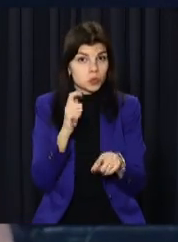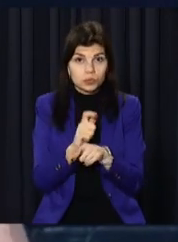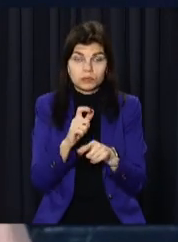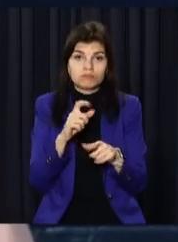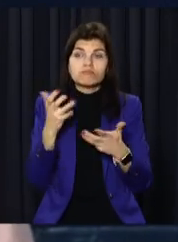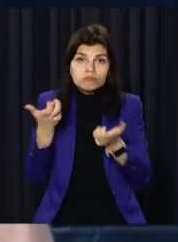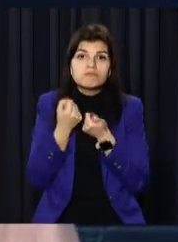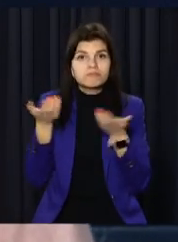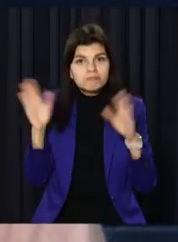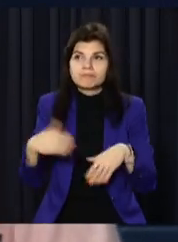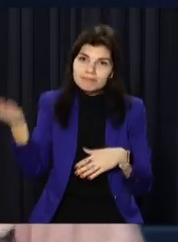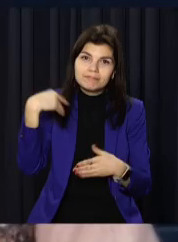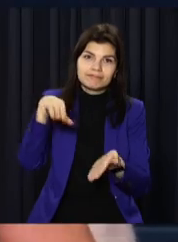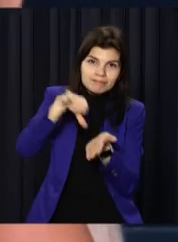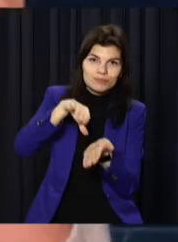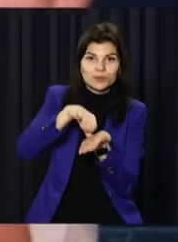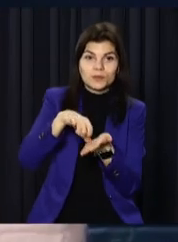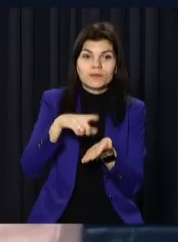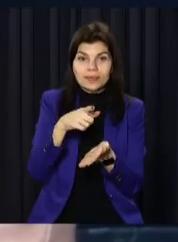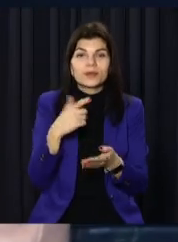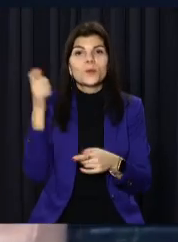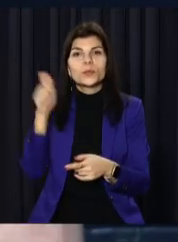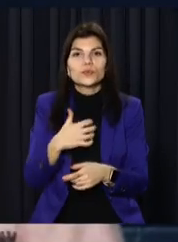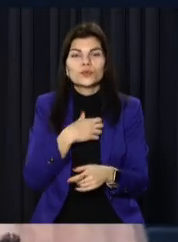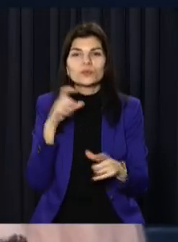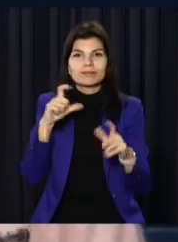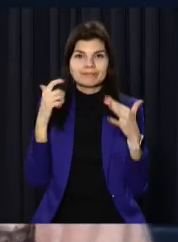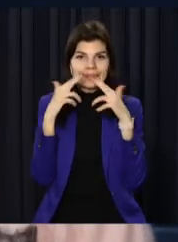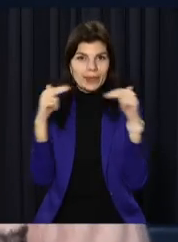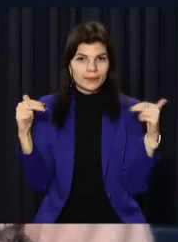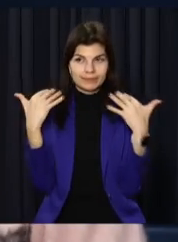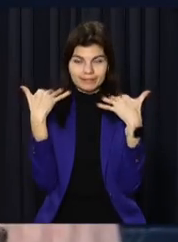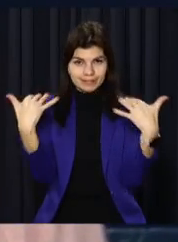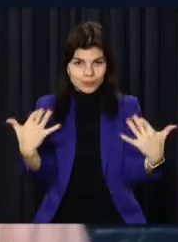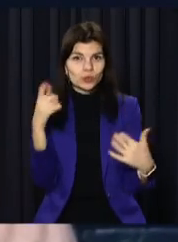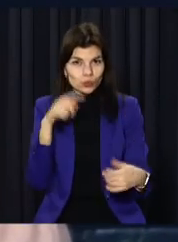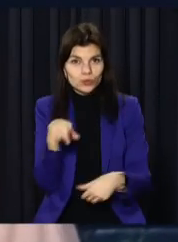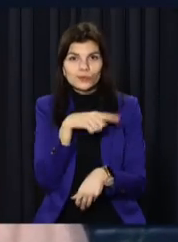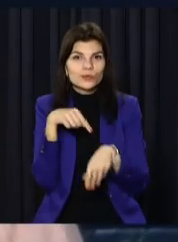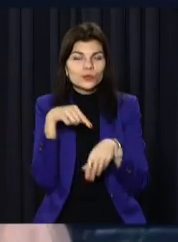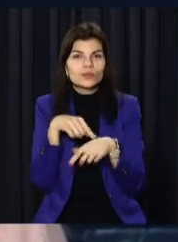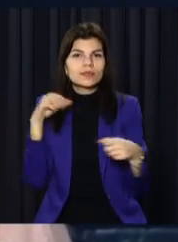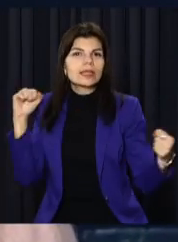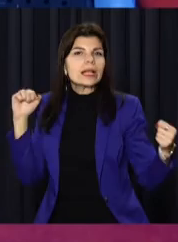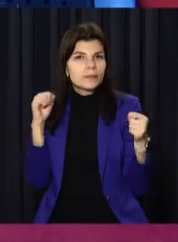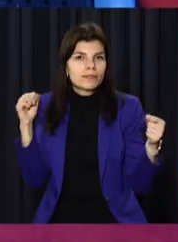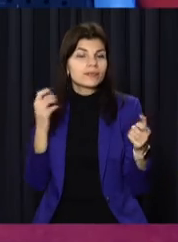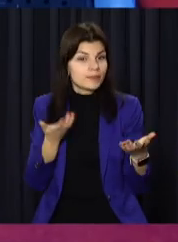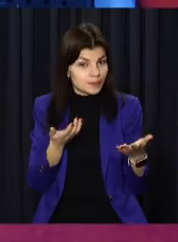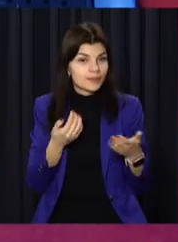почему хочется приехать именно и к публике в Днепр, потому что публика тоже ощущает атмосферу, которая на